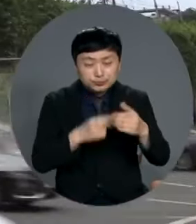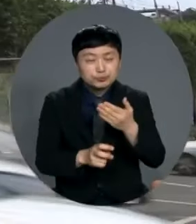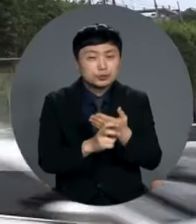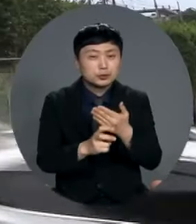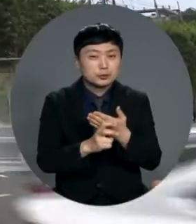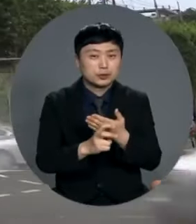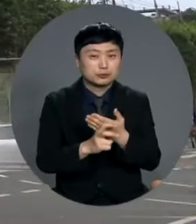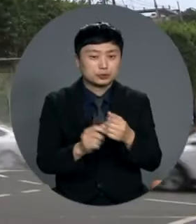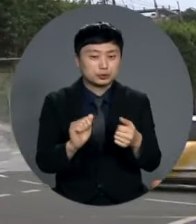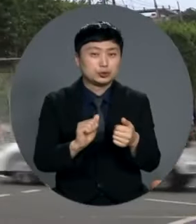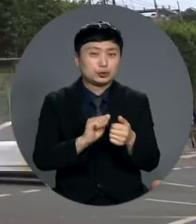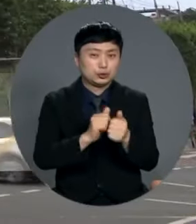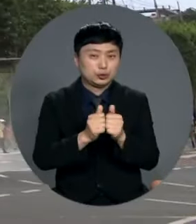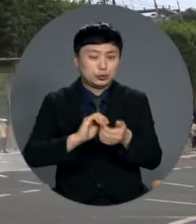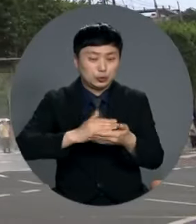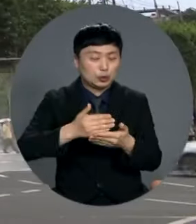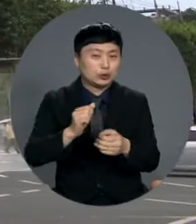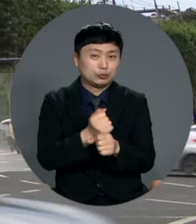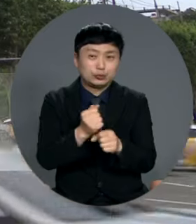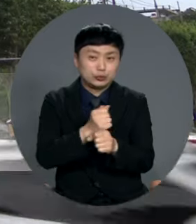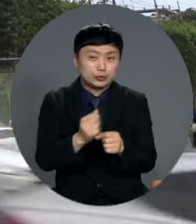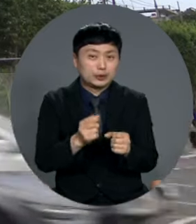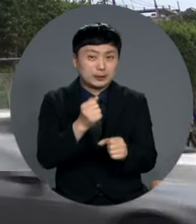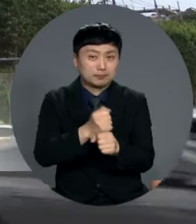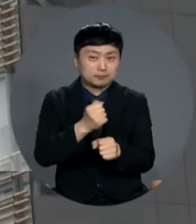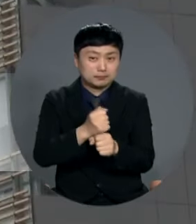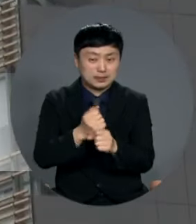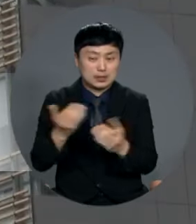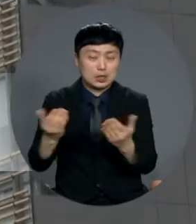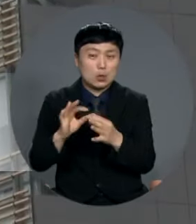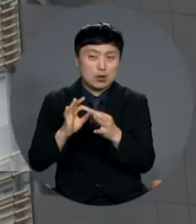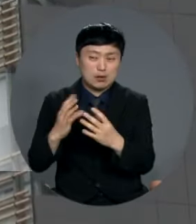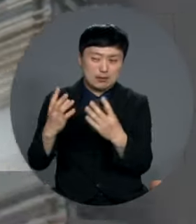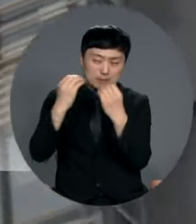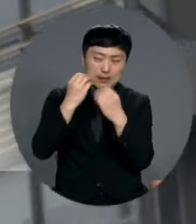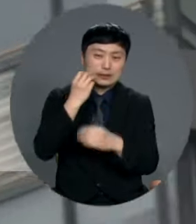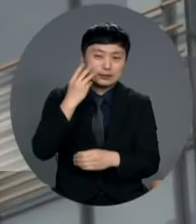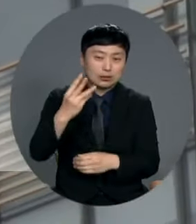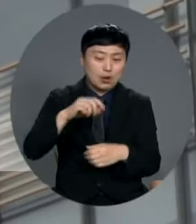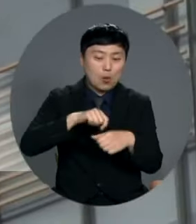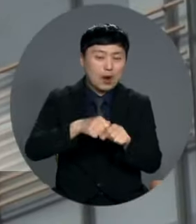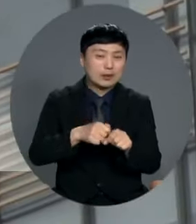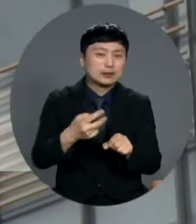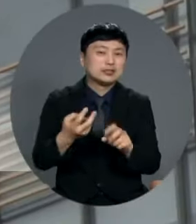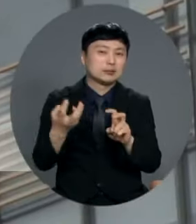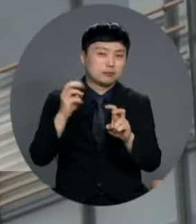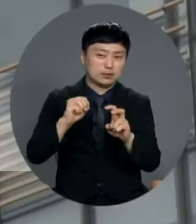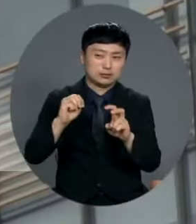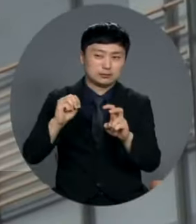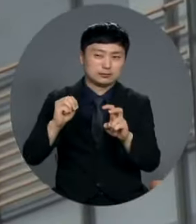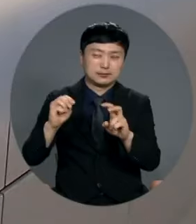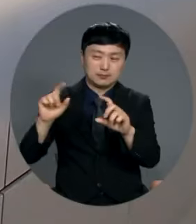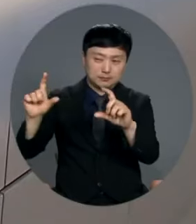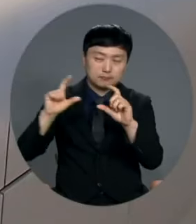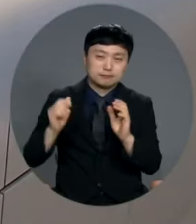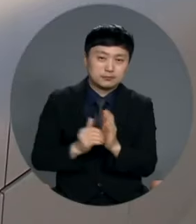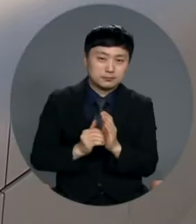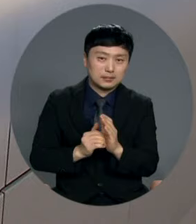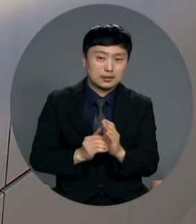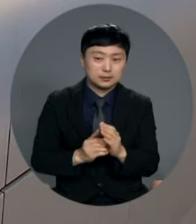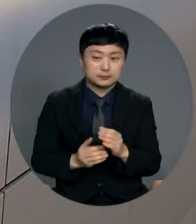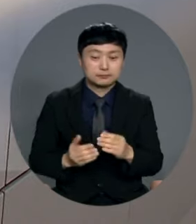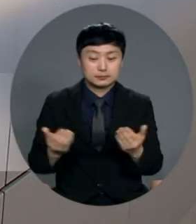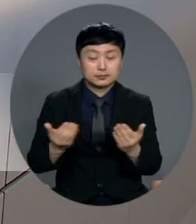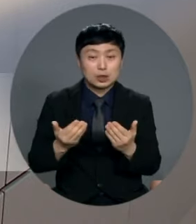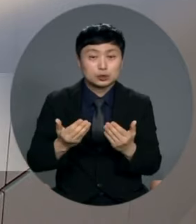계자를 개설한 대구은행의 증권 관련 업무정지 3개월과 과태료 20억원을 부과했습니다 사고에 연루된